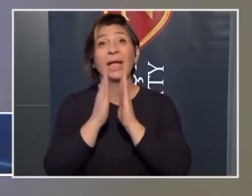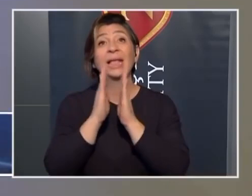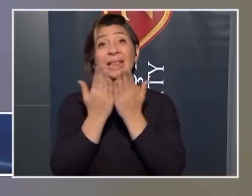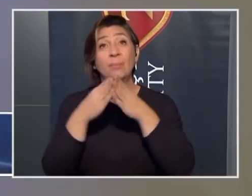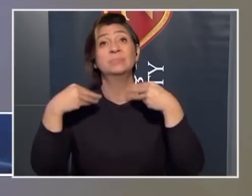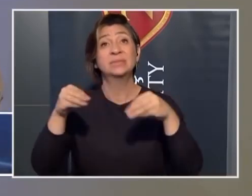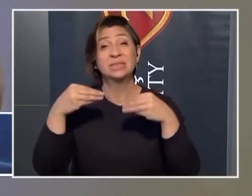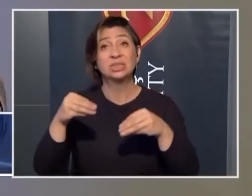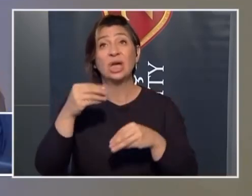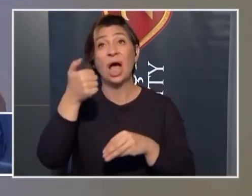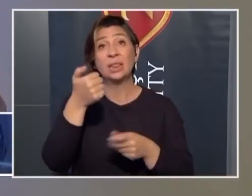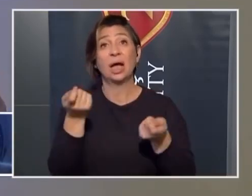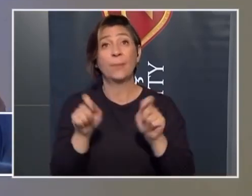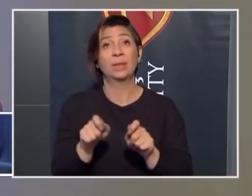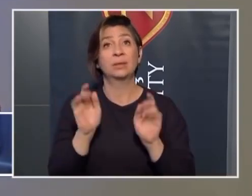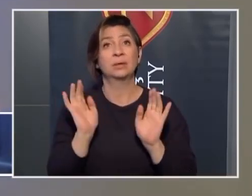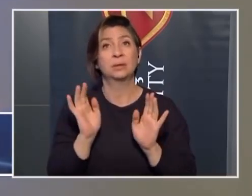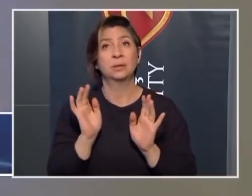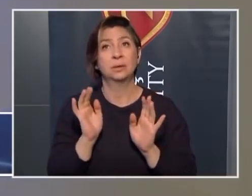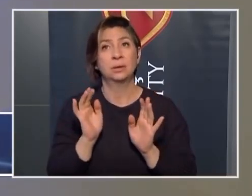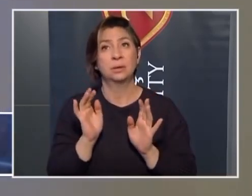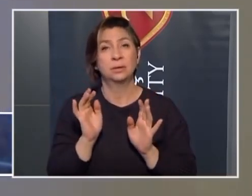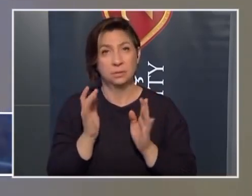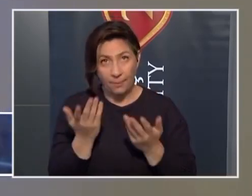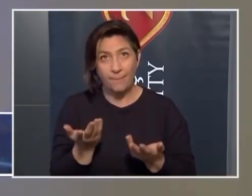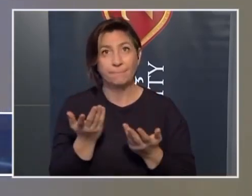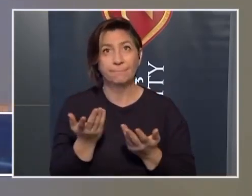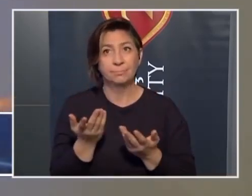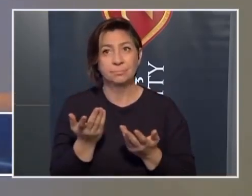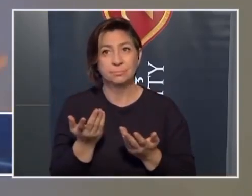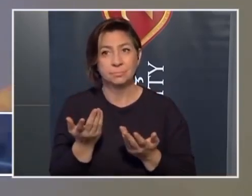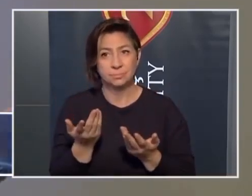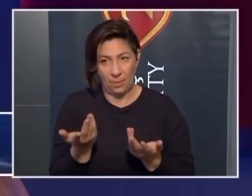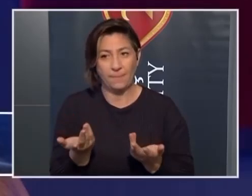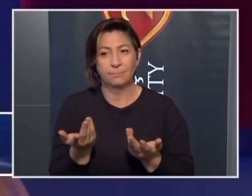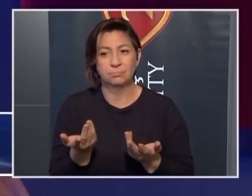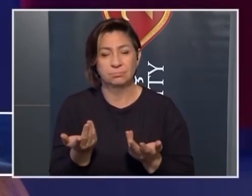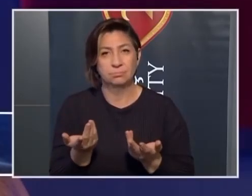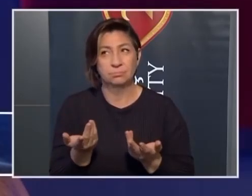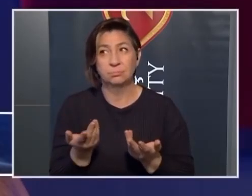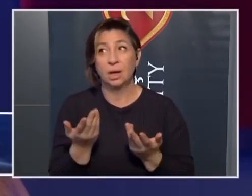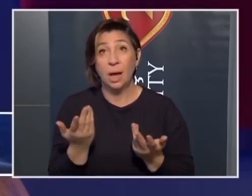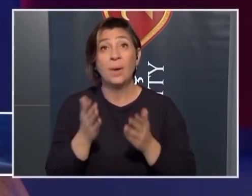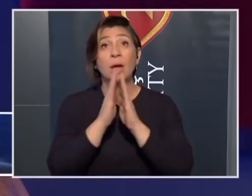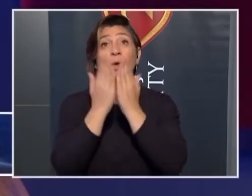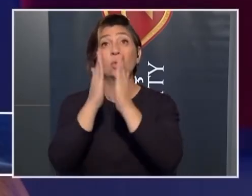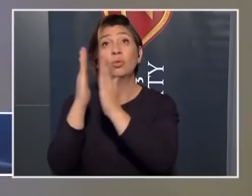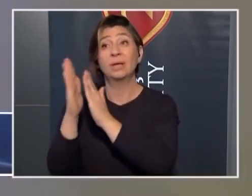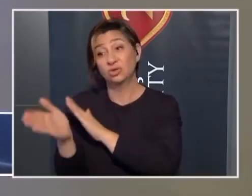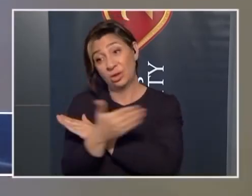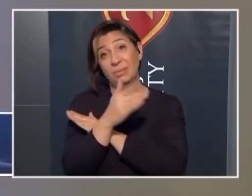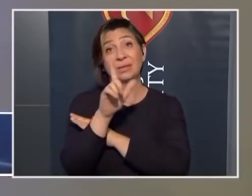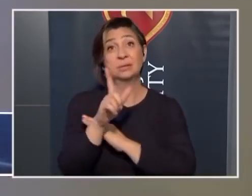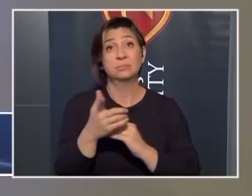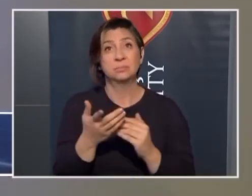satışı 6'da kapandı. E tamam. Tamam. Ama dedi kütüphanenin önden çekilmeniz